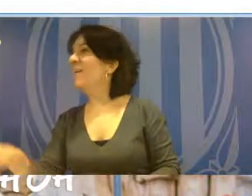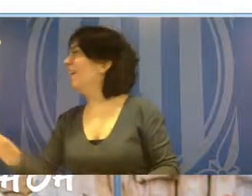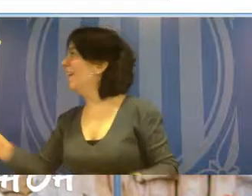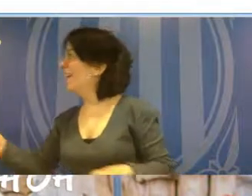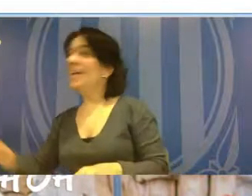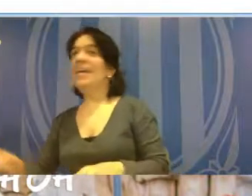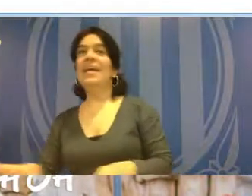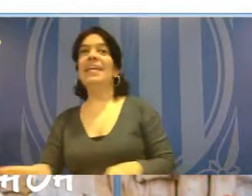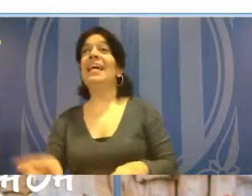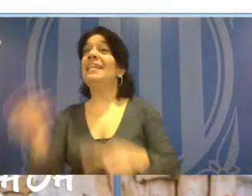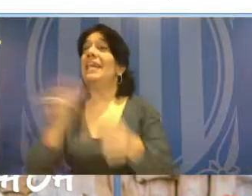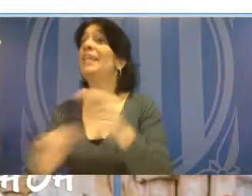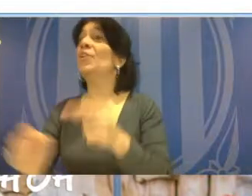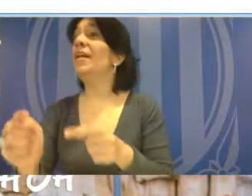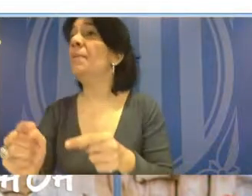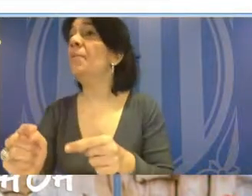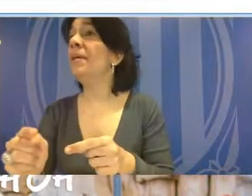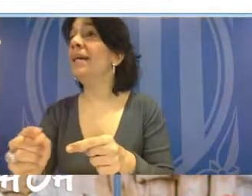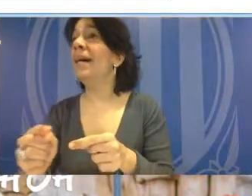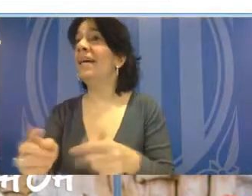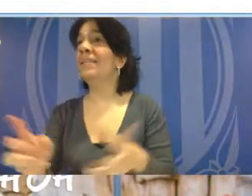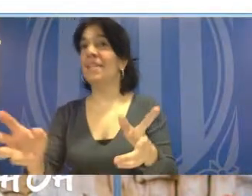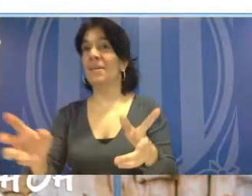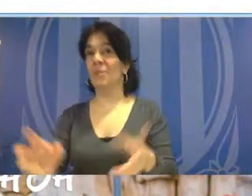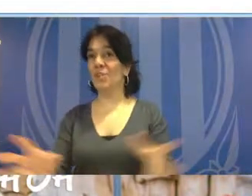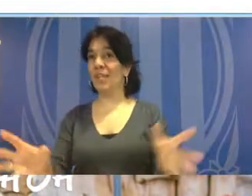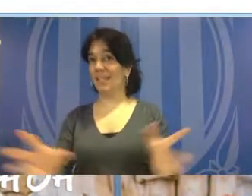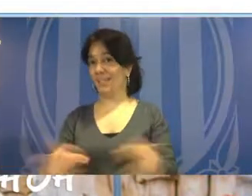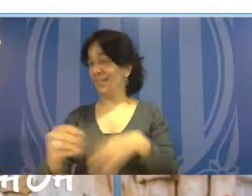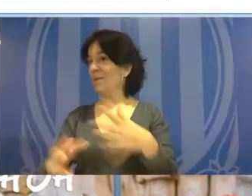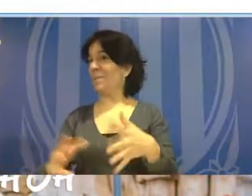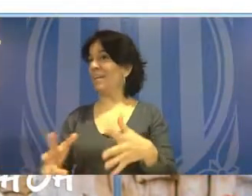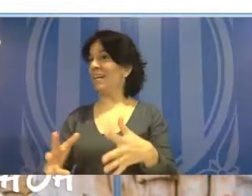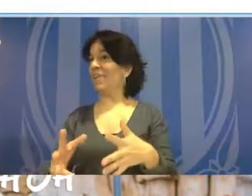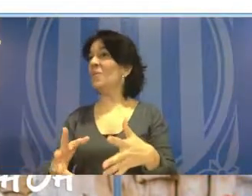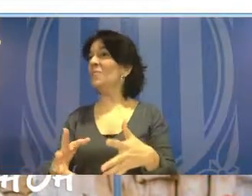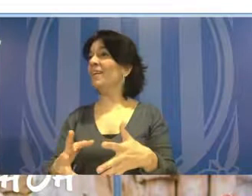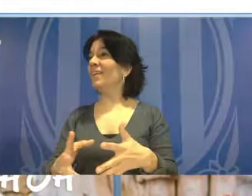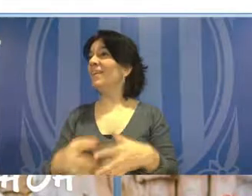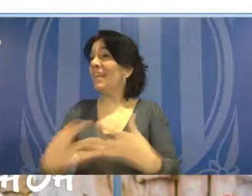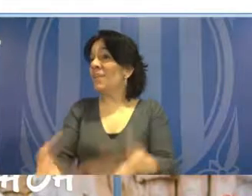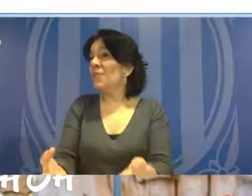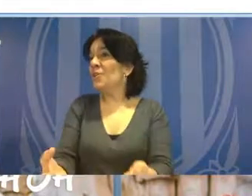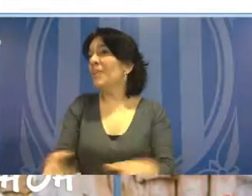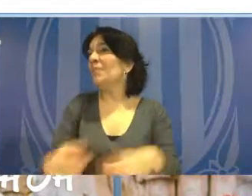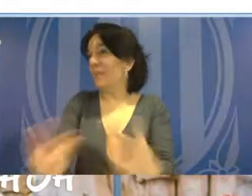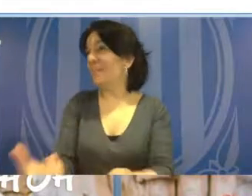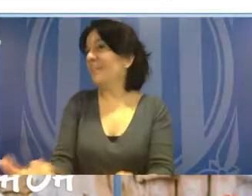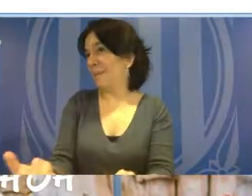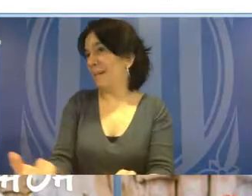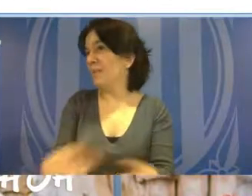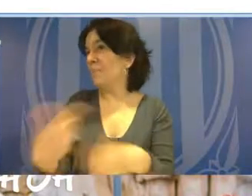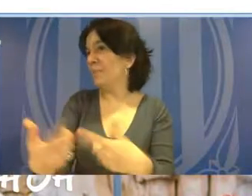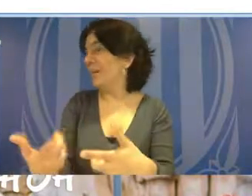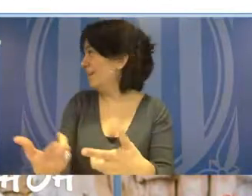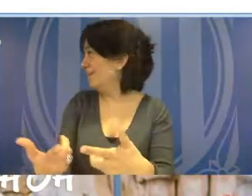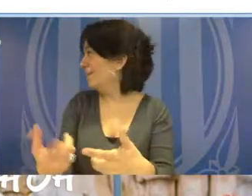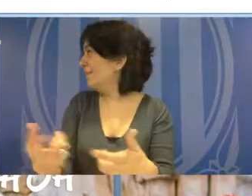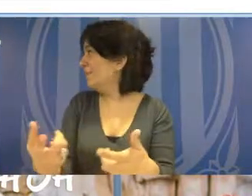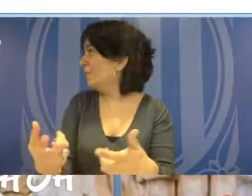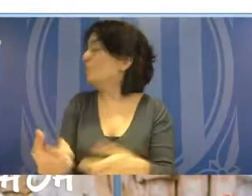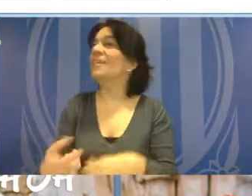passa? No. I el dia que tornen a publicar els diem, ostres, d'alguna manera, no? Com, quina il·lusió que torneu a estar per aquí